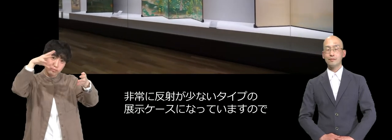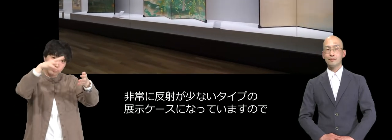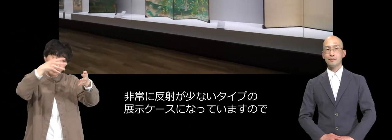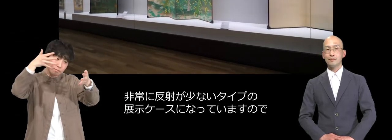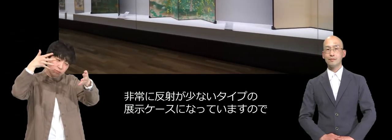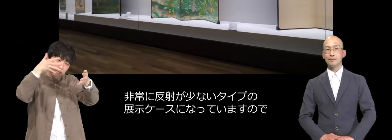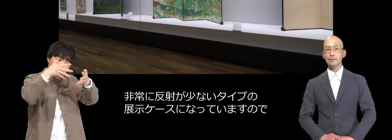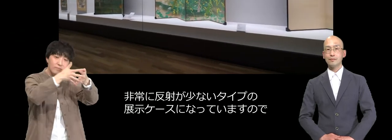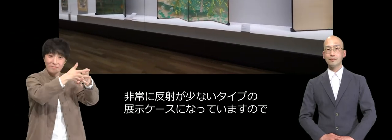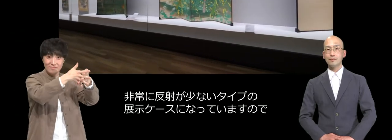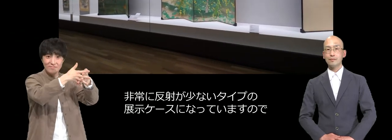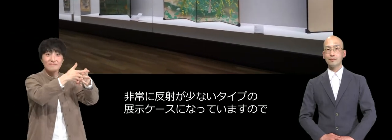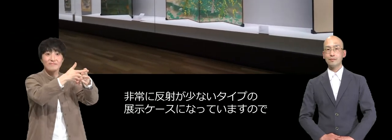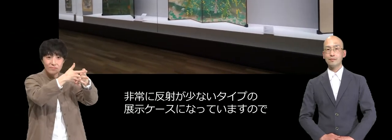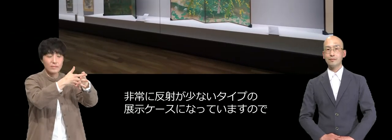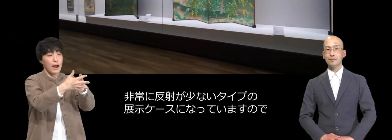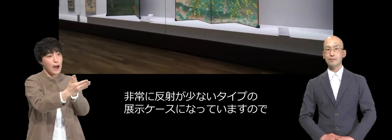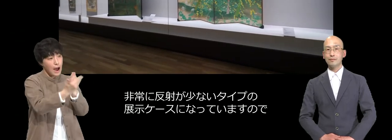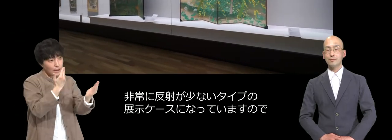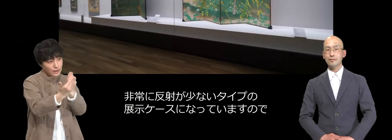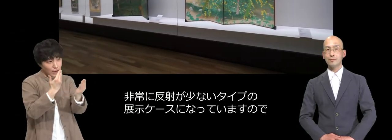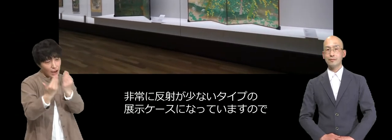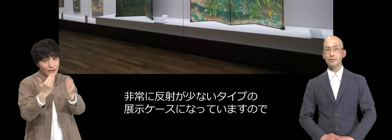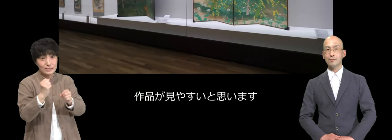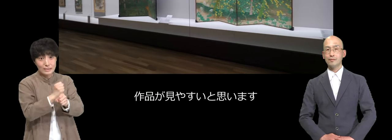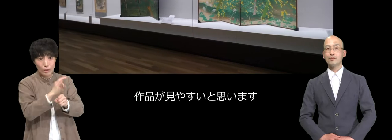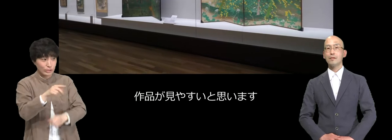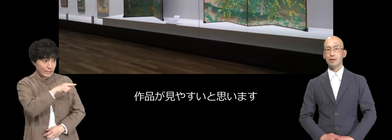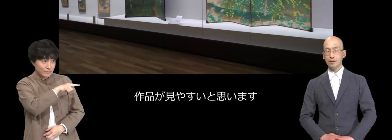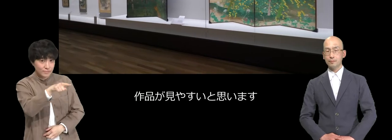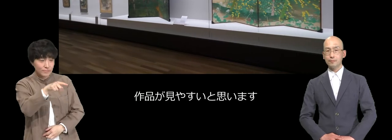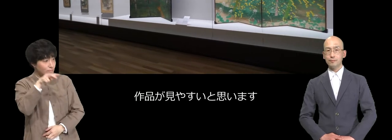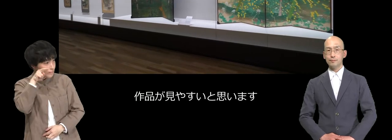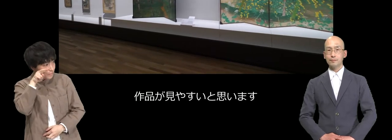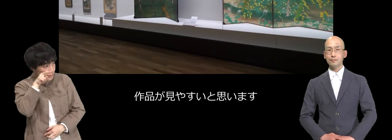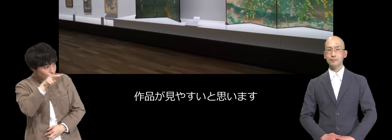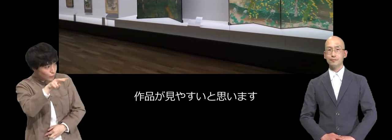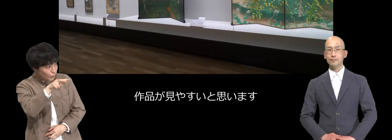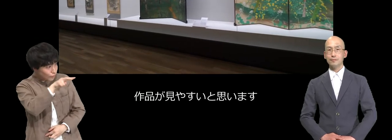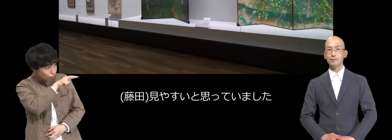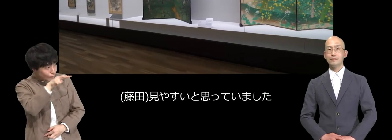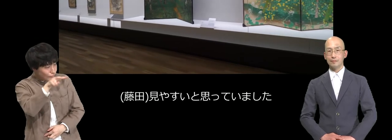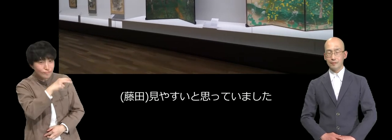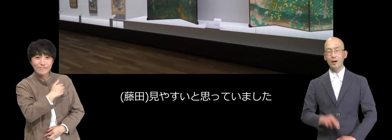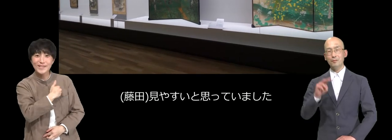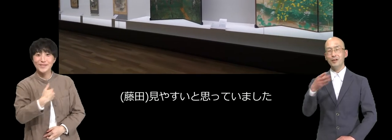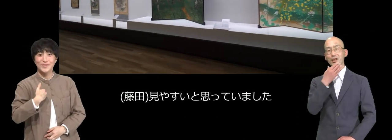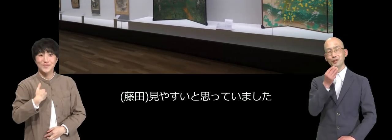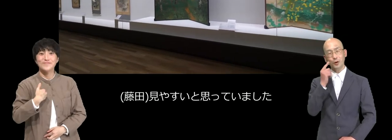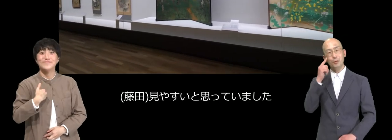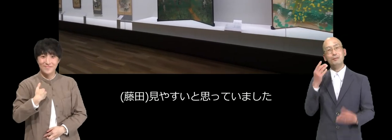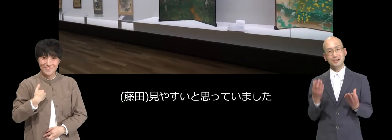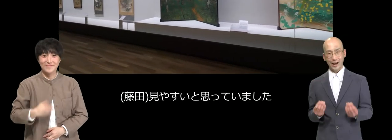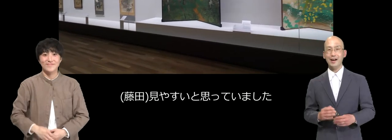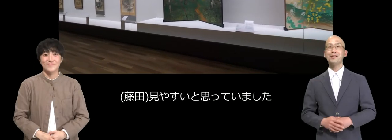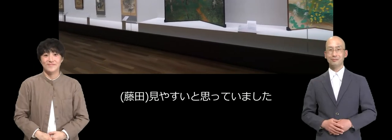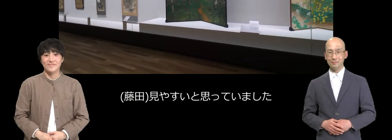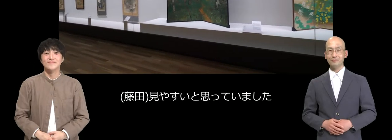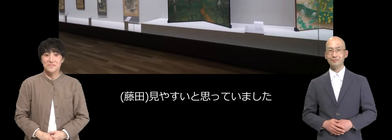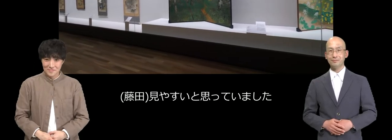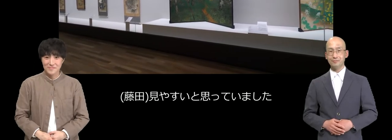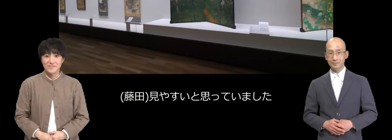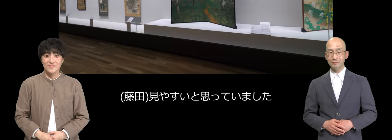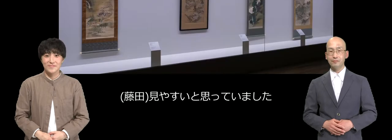タイプの展示ケースになっていますので阿蘇です角品が見やすいと思います見やすいと思っていました